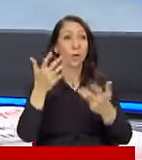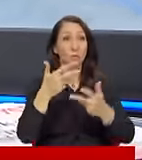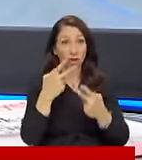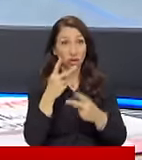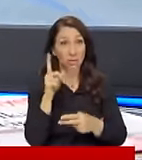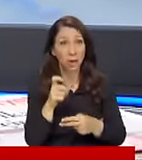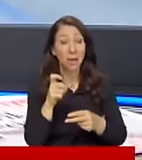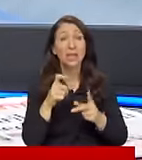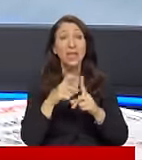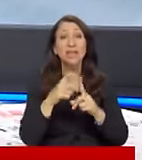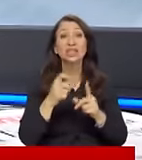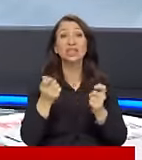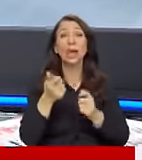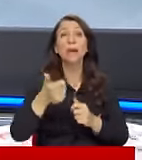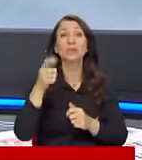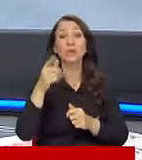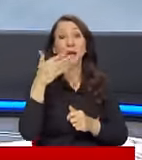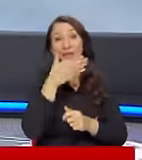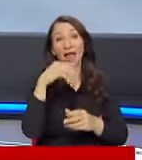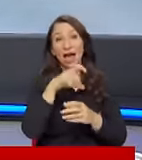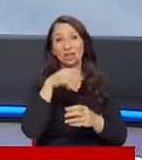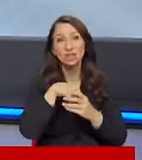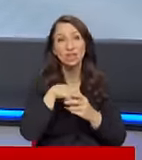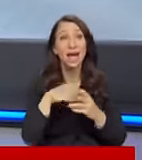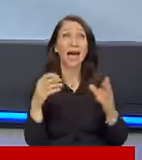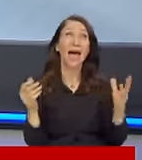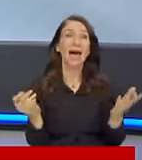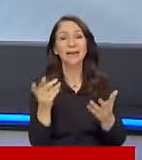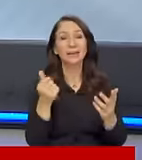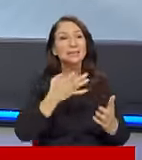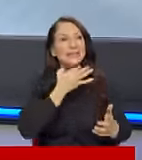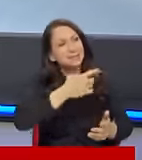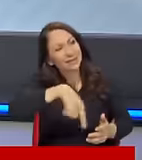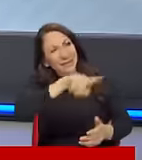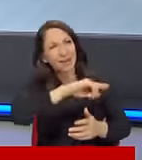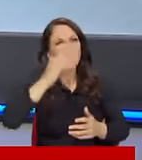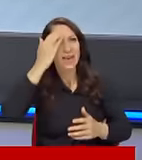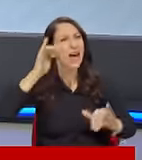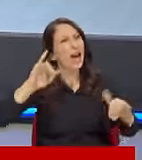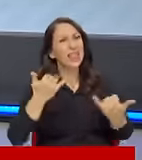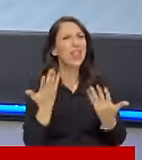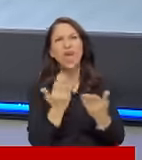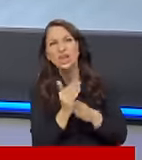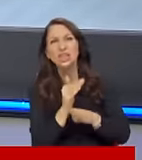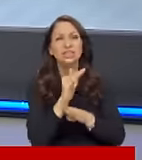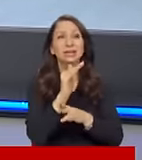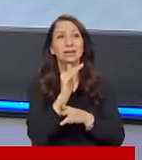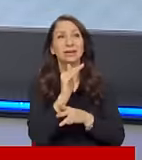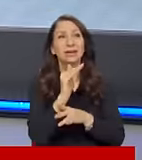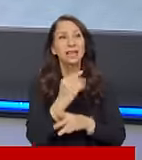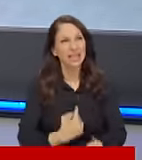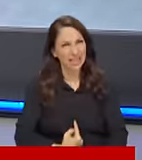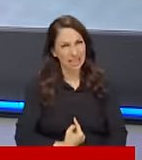acaba Diyanet İşleri Başkanlığı bu Ramazan ayı içinde hani dar gelirlinin, yoksulun ne yaşadığını